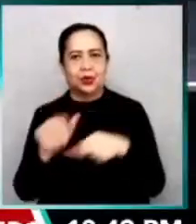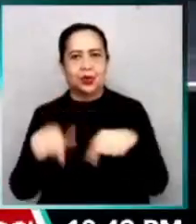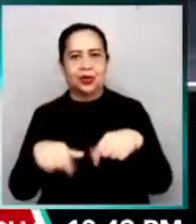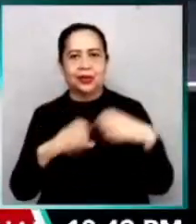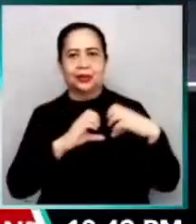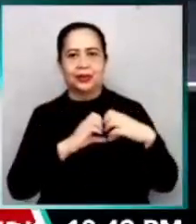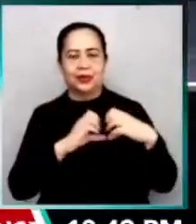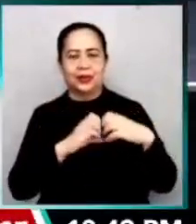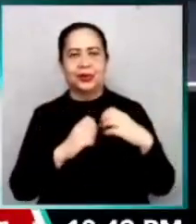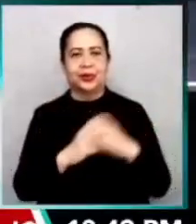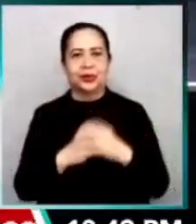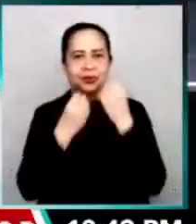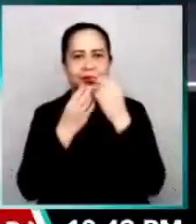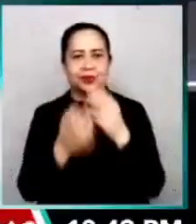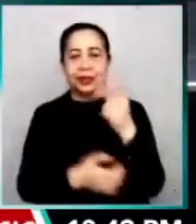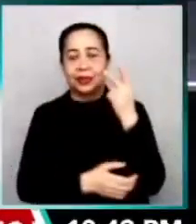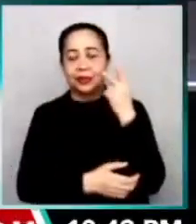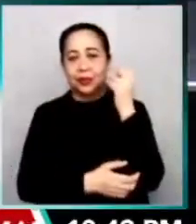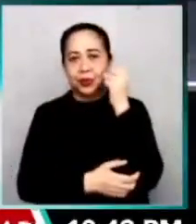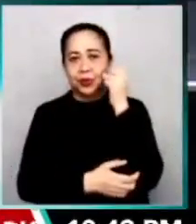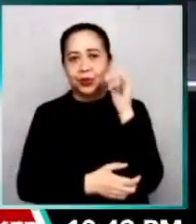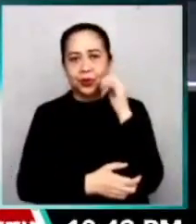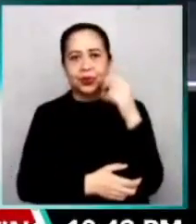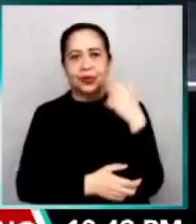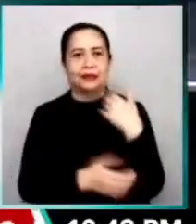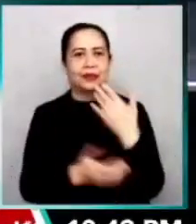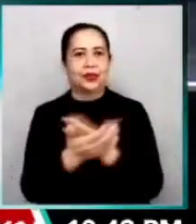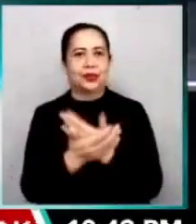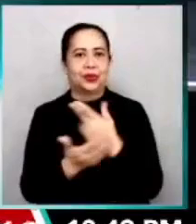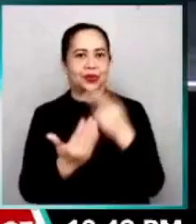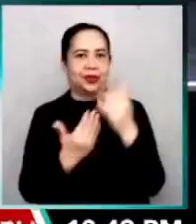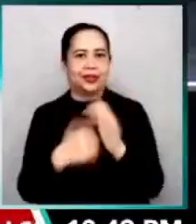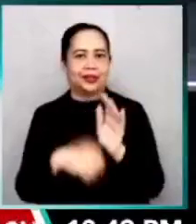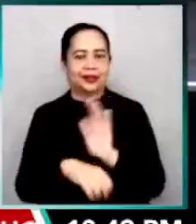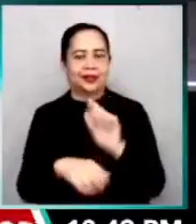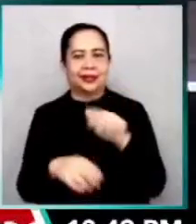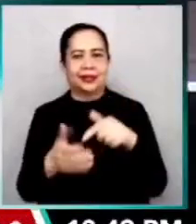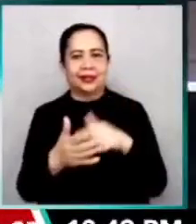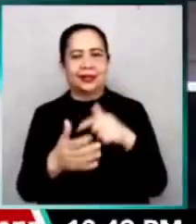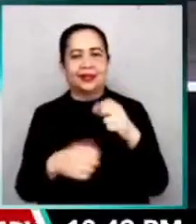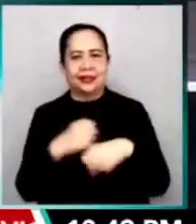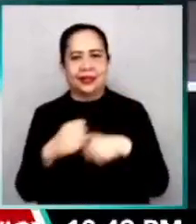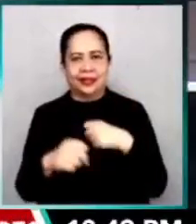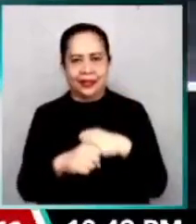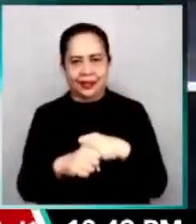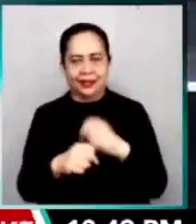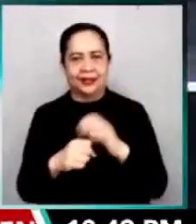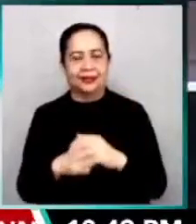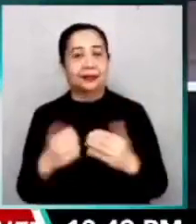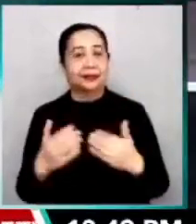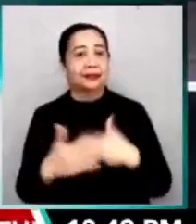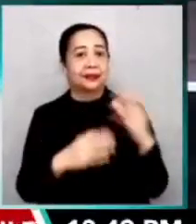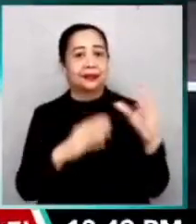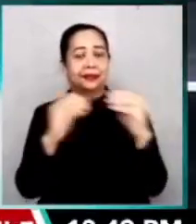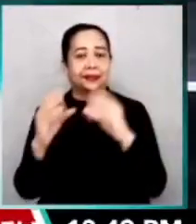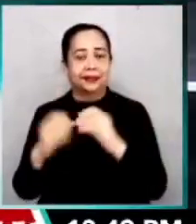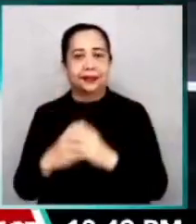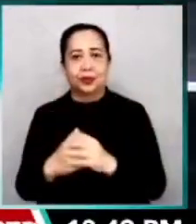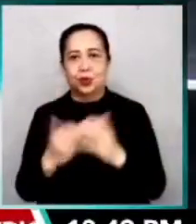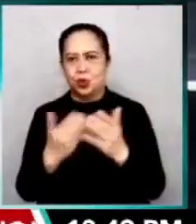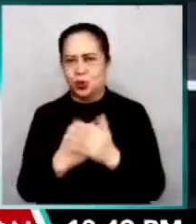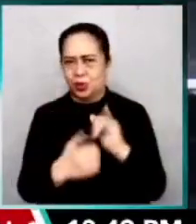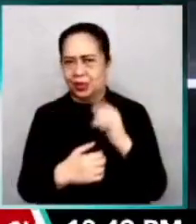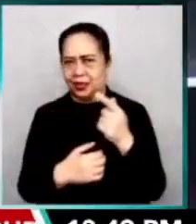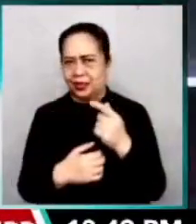Inireveal din ni Soo-yeon na may bago siyang project ngayong taon. Samantala, usap-usapan naman ang bagong IG